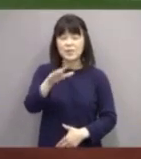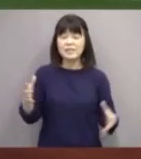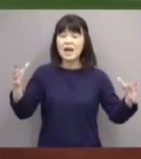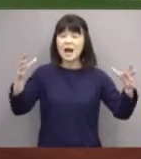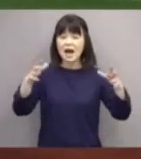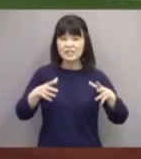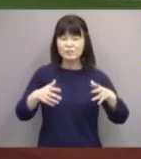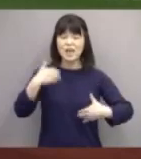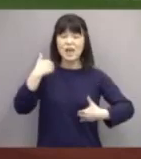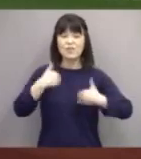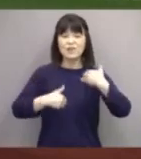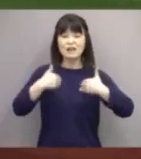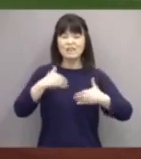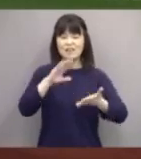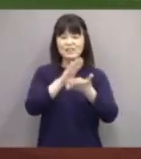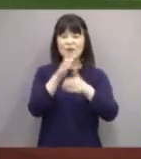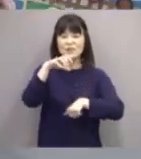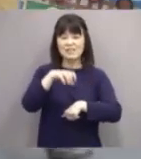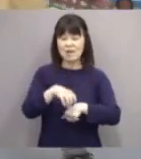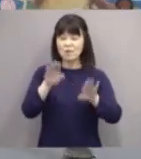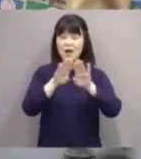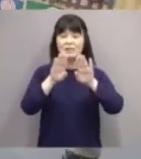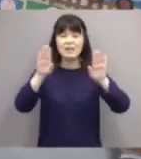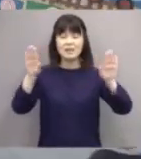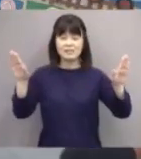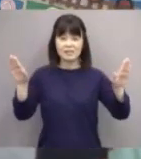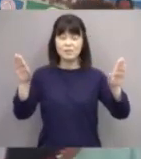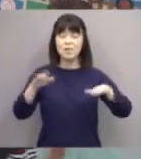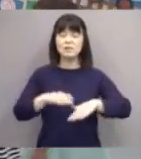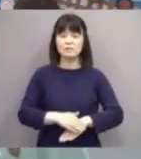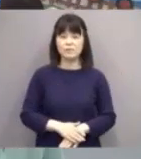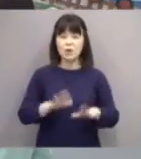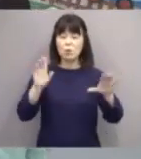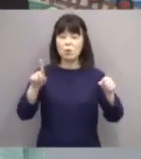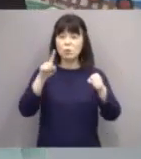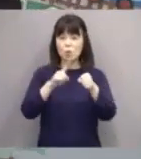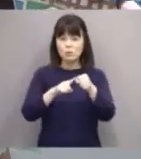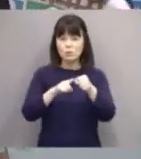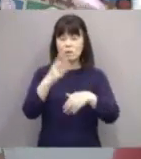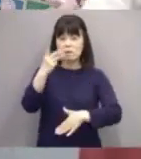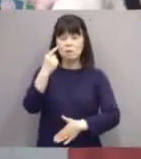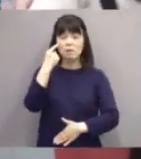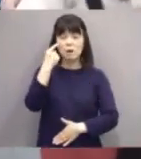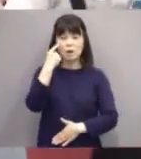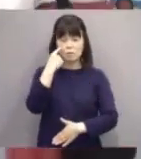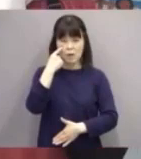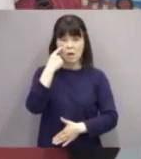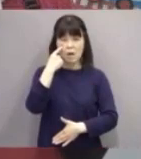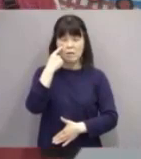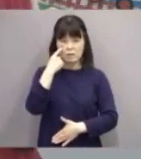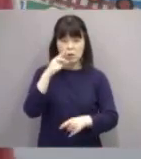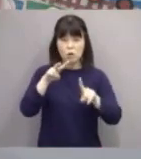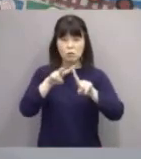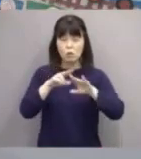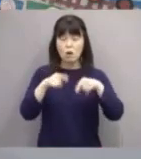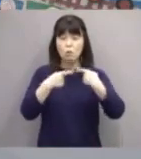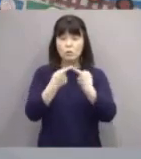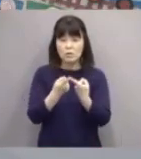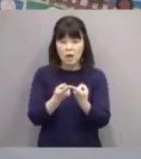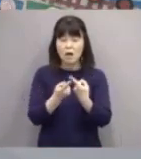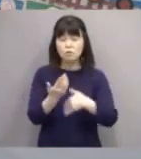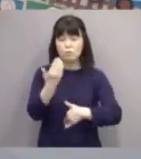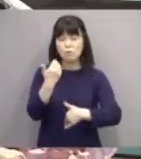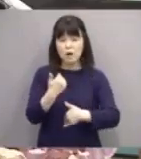まれワクワク幼稚園を開催しています。今年で3回目になりますが、就学前のお子さんを対象